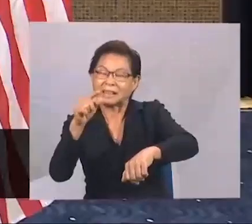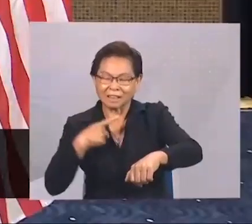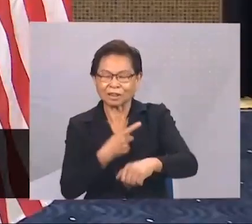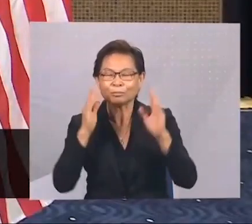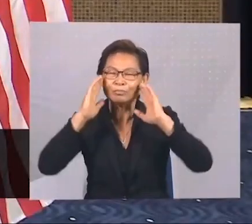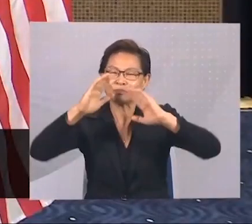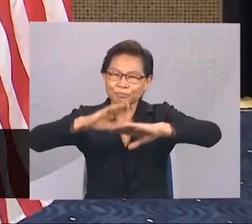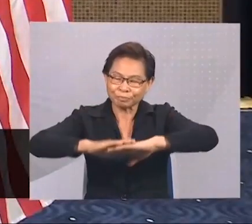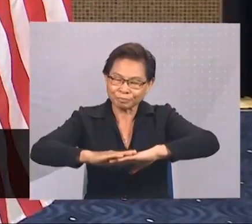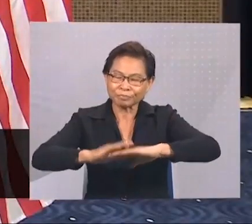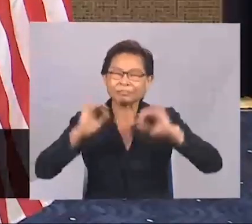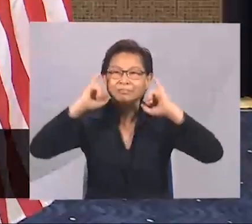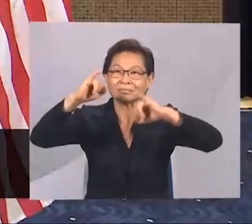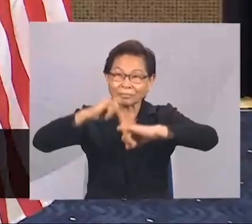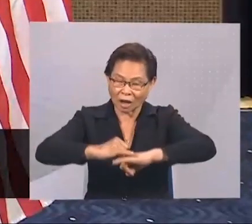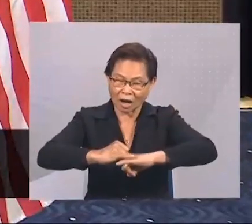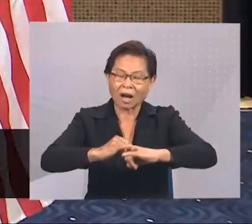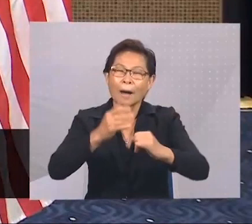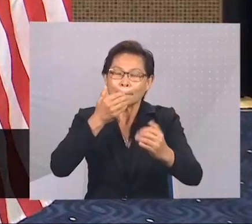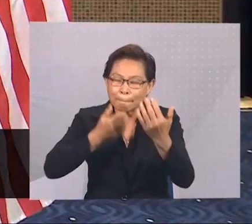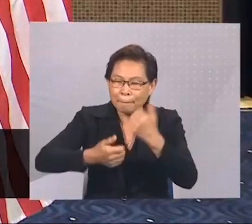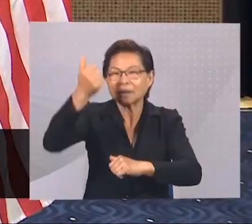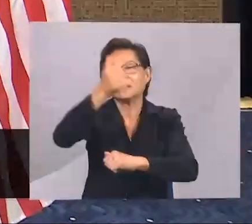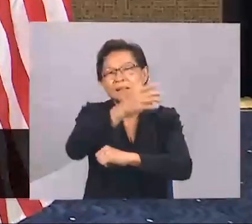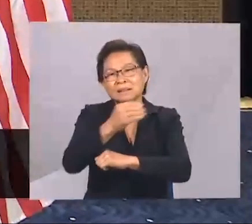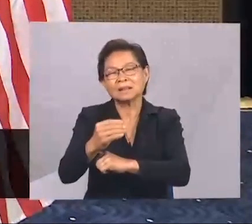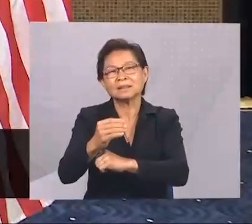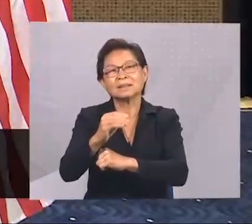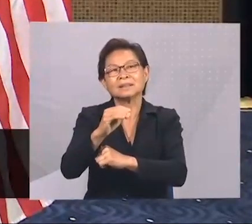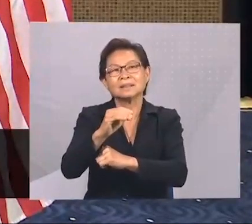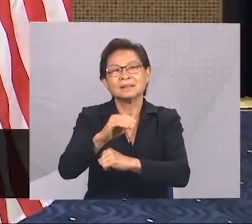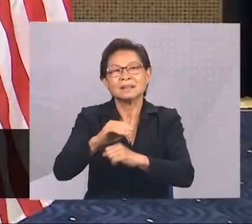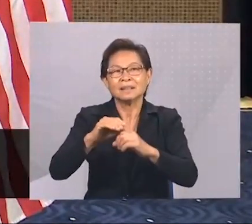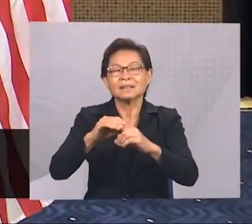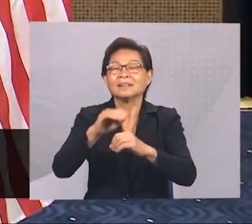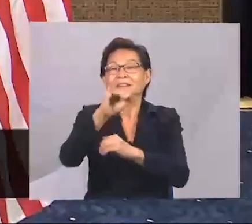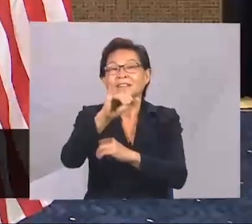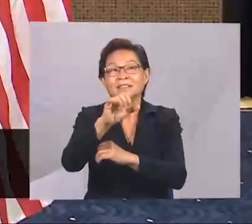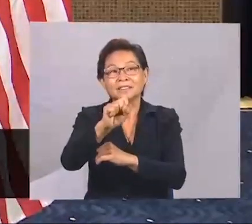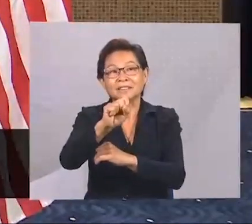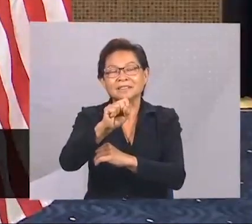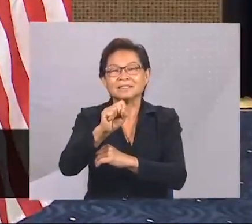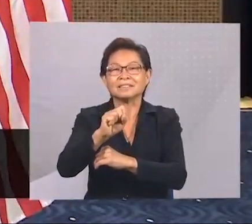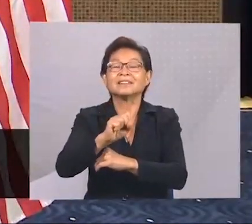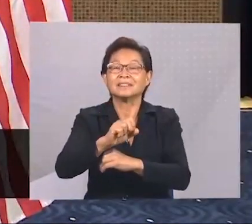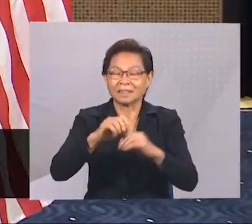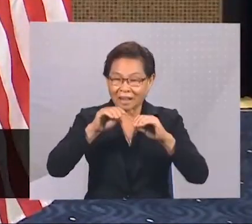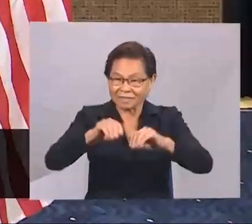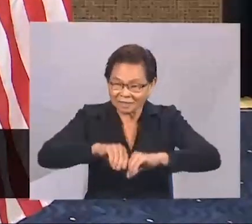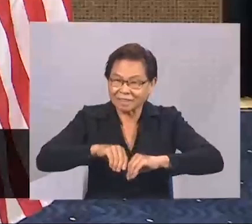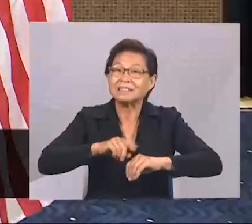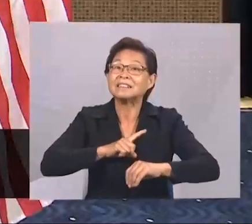menunaikan ibadah kita dengan lebih sempurna dan syiar Islam akan bersinar sumber